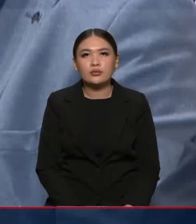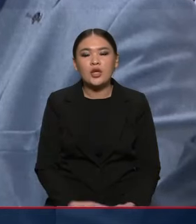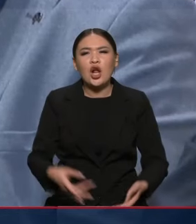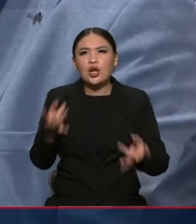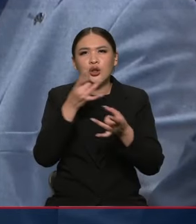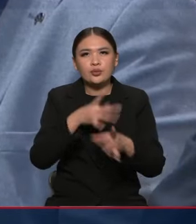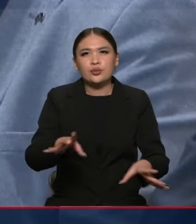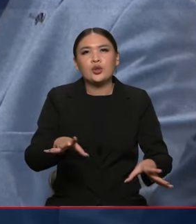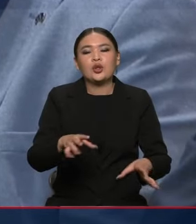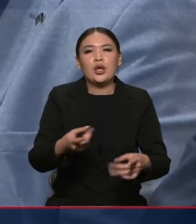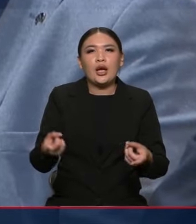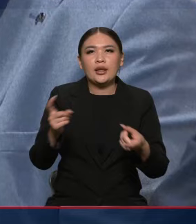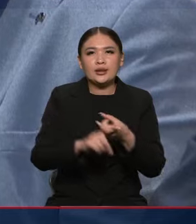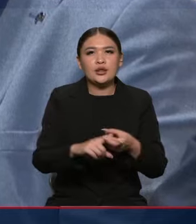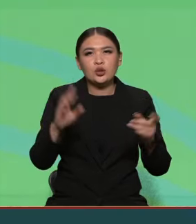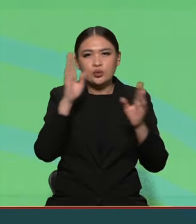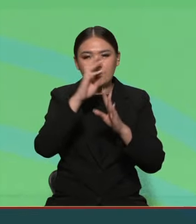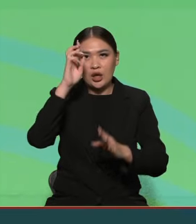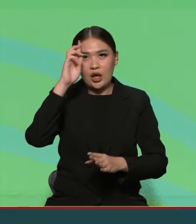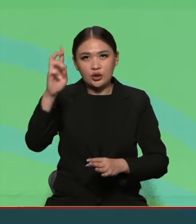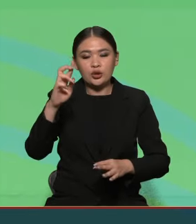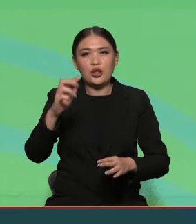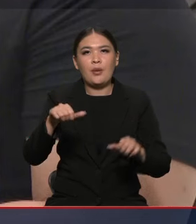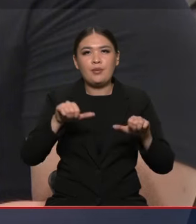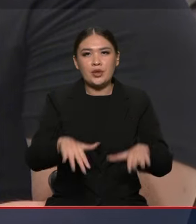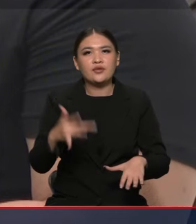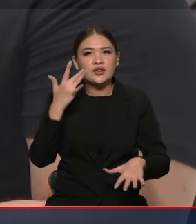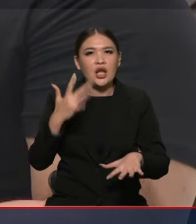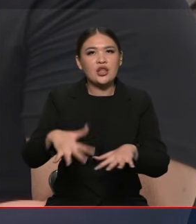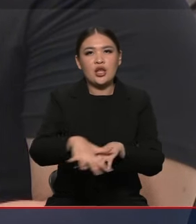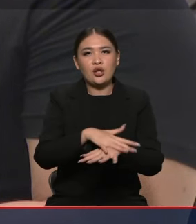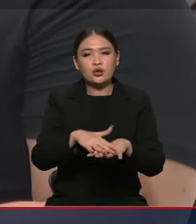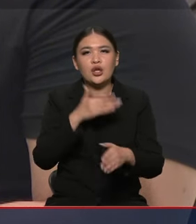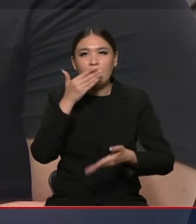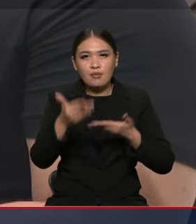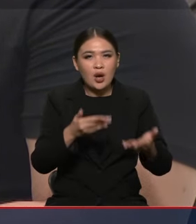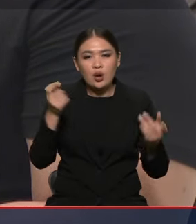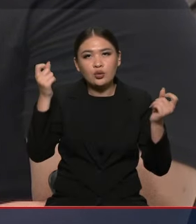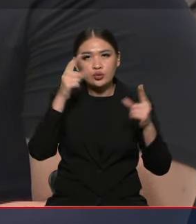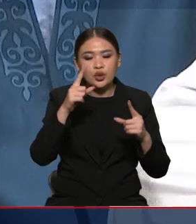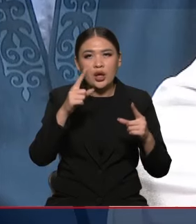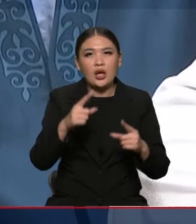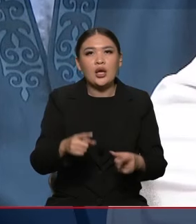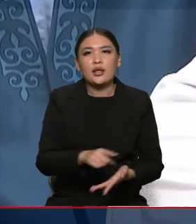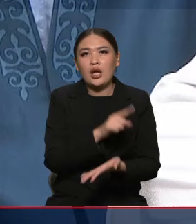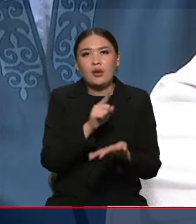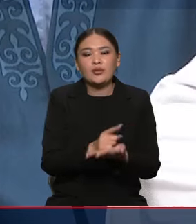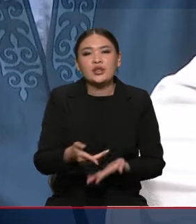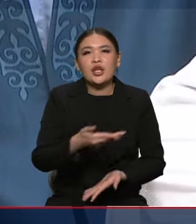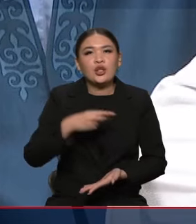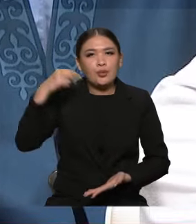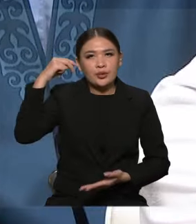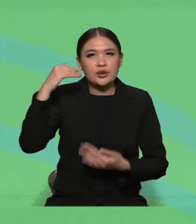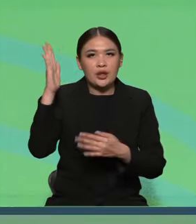Любое важное решение, касающееся судьбы государства, принимается с участием народа и с учетом его мнения. Это непреложный принцип политики нашего